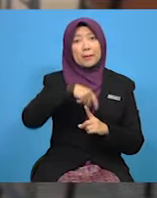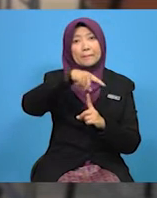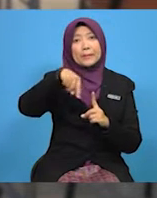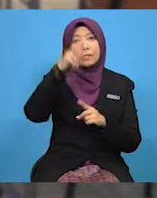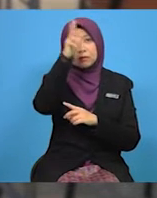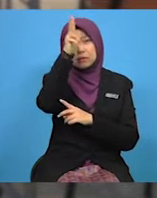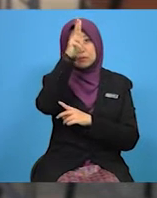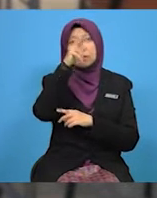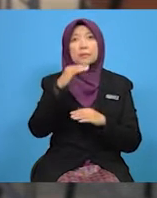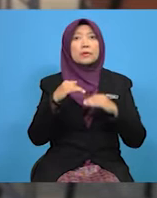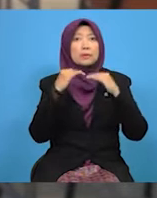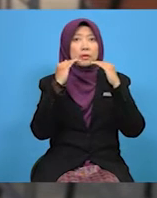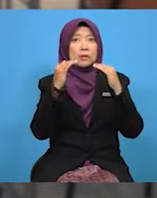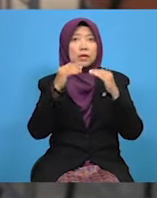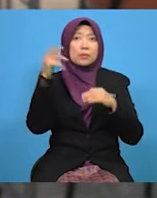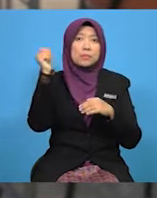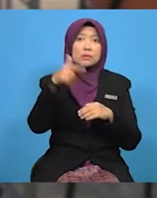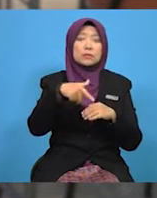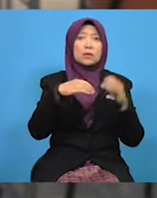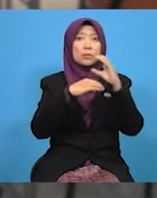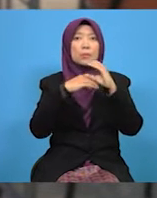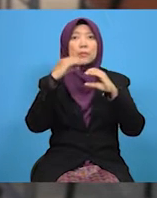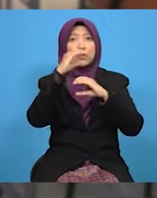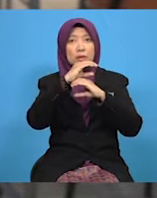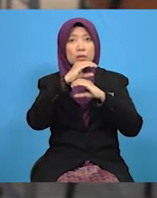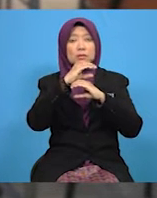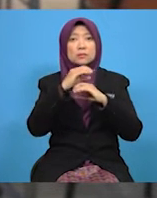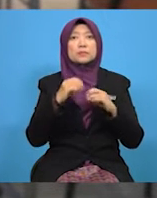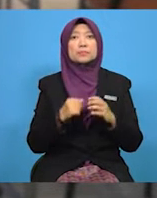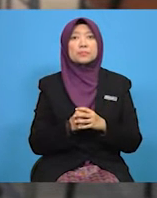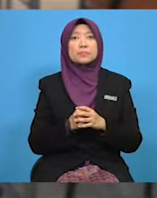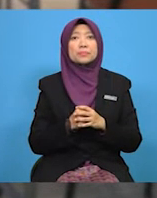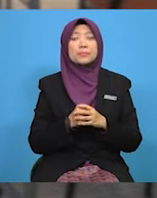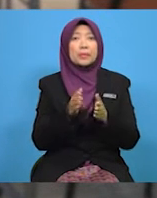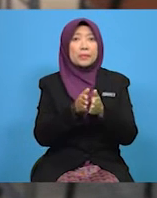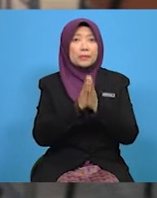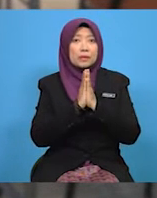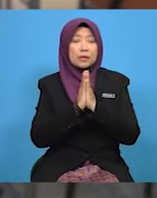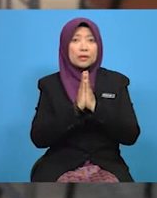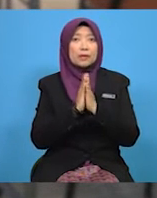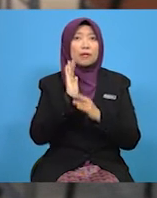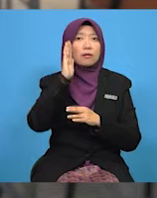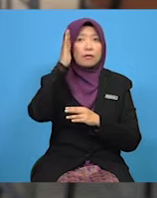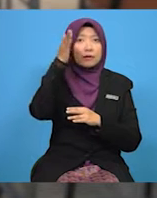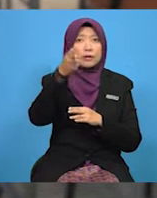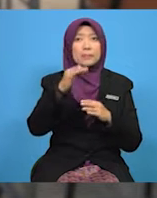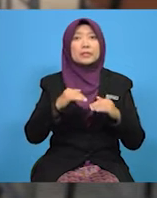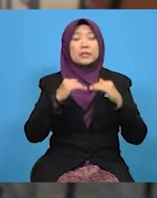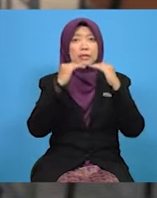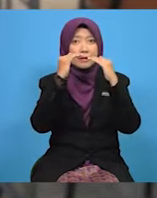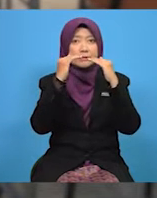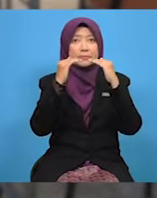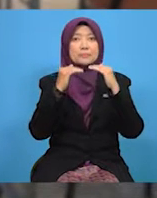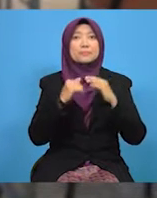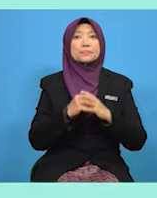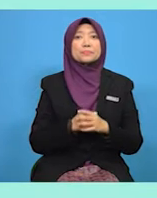Apabila kerajaan meningkatkan perbelanjaan pembangunannya, permintaan agregat akan